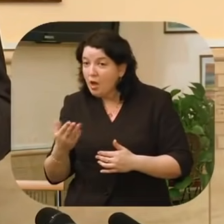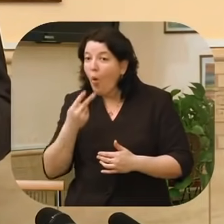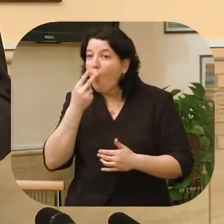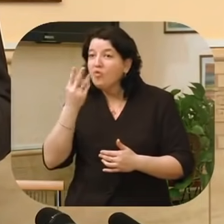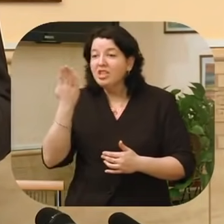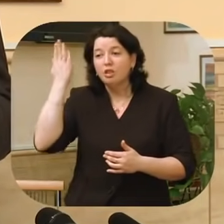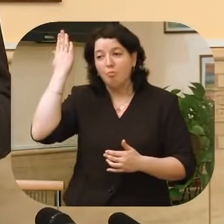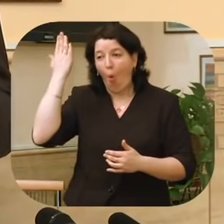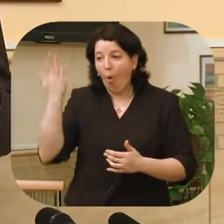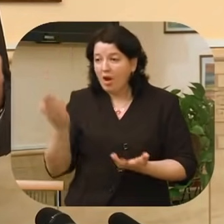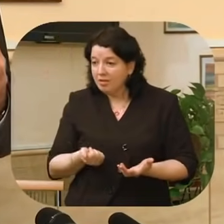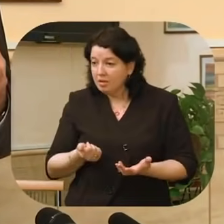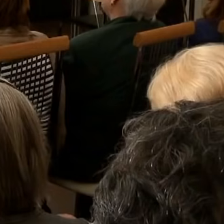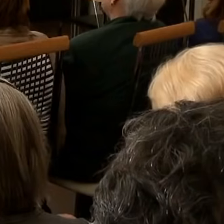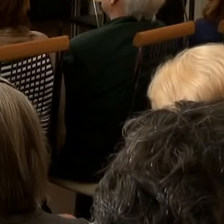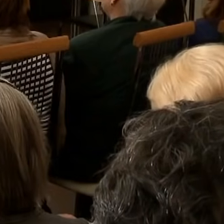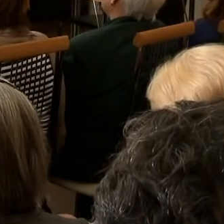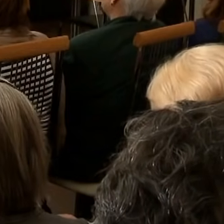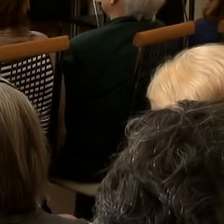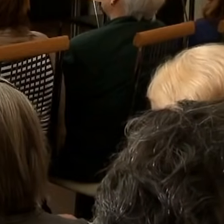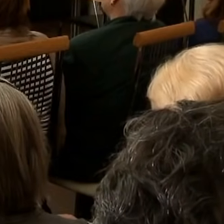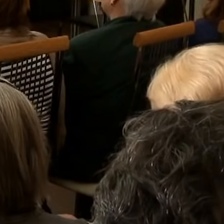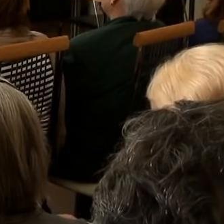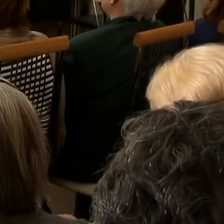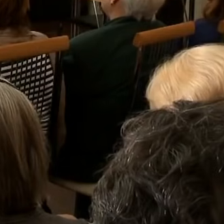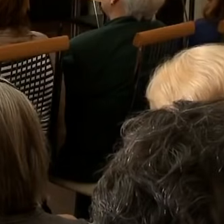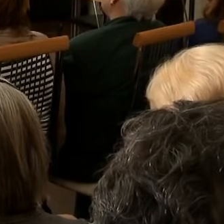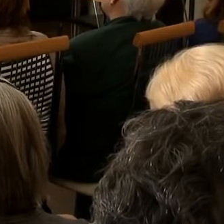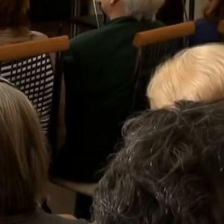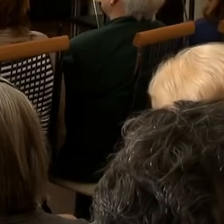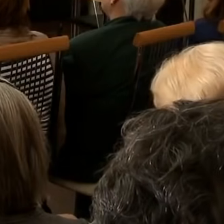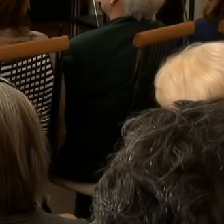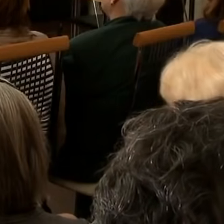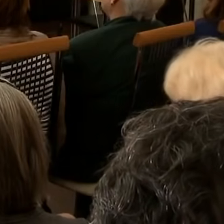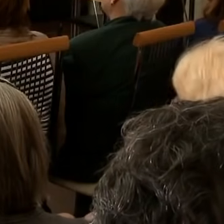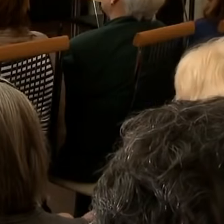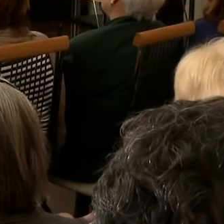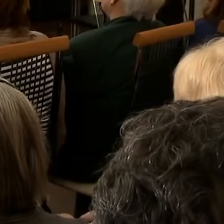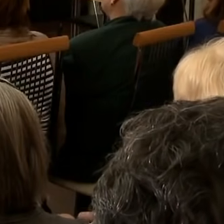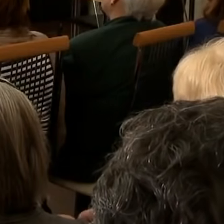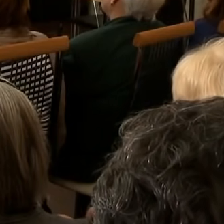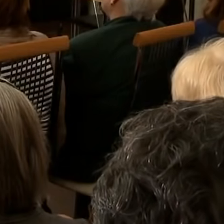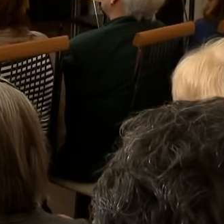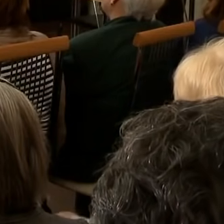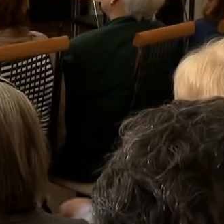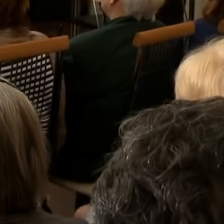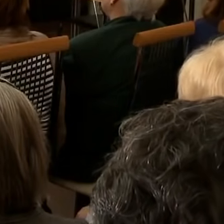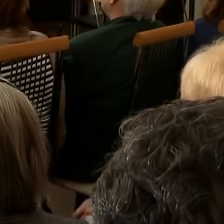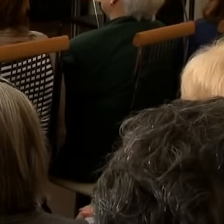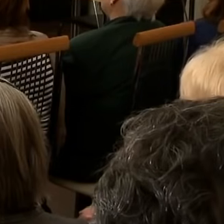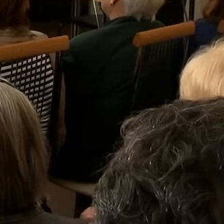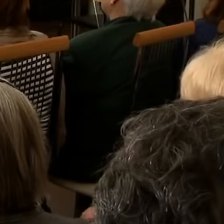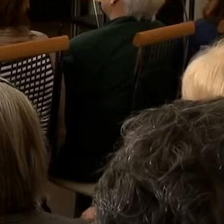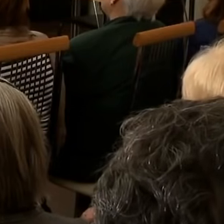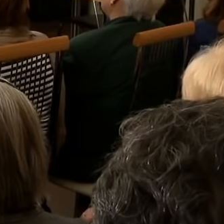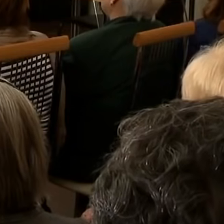увидят». Что значит «увидят»? Речь идет не об этих глазах. Бог – это не какой-то предмет.